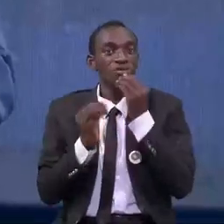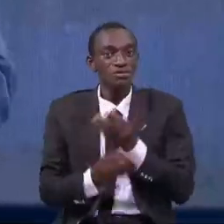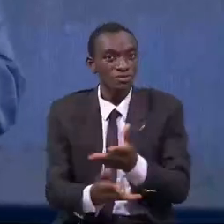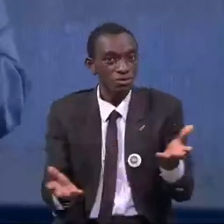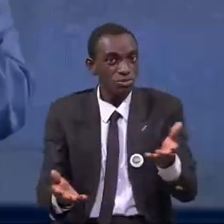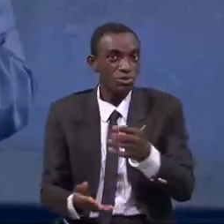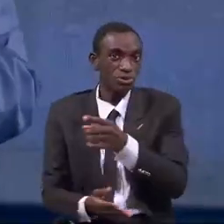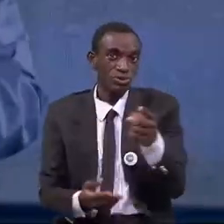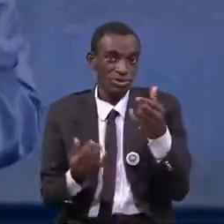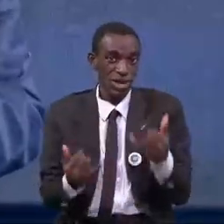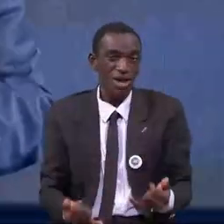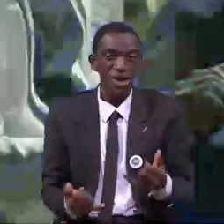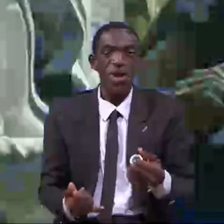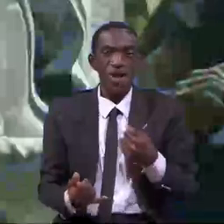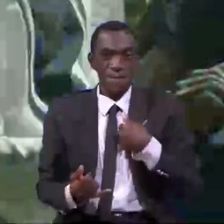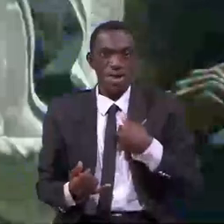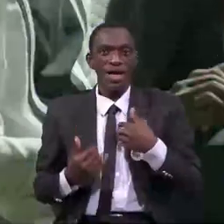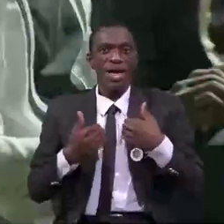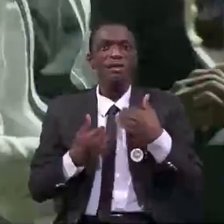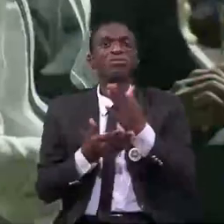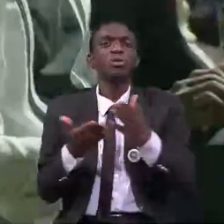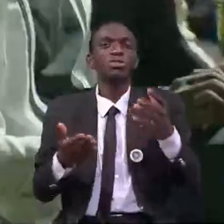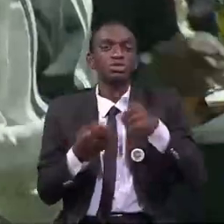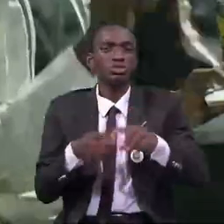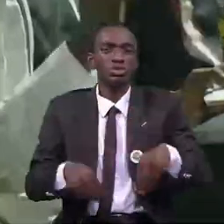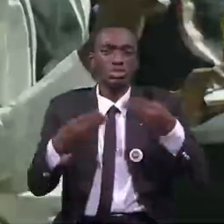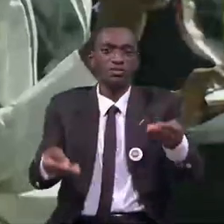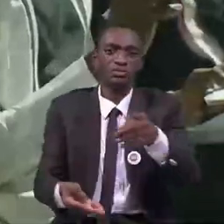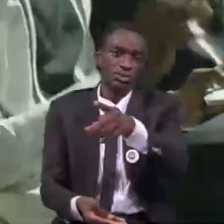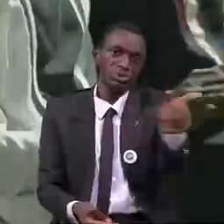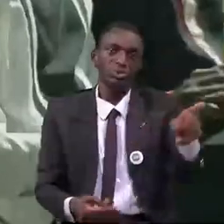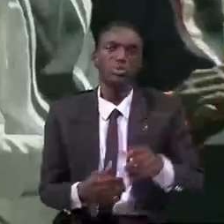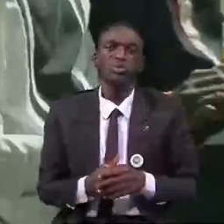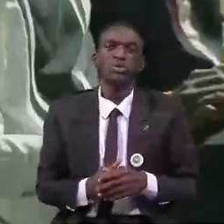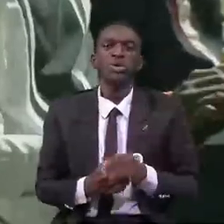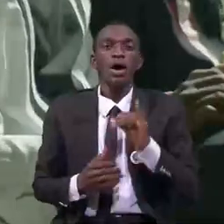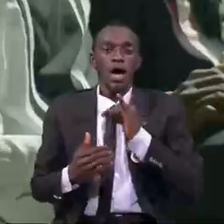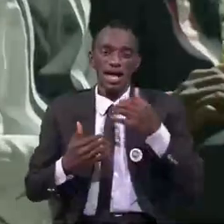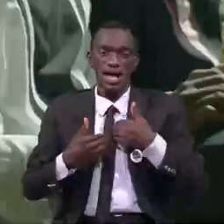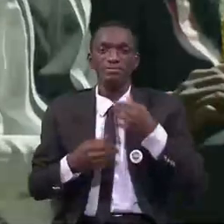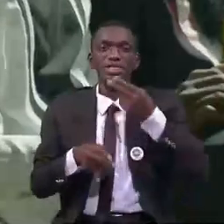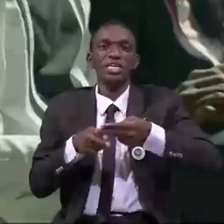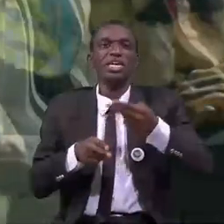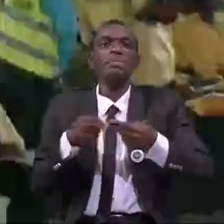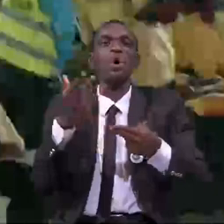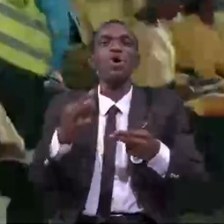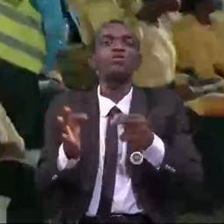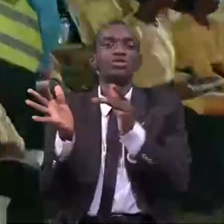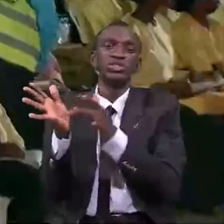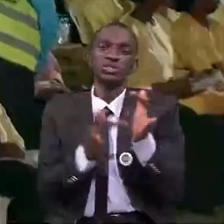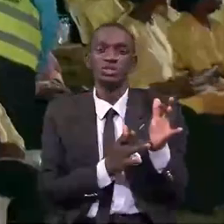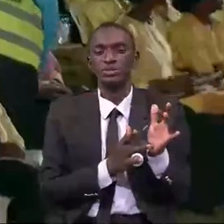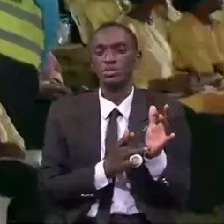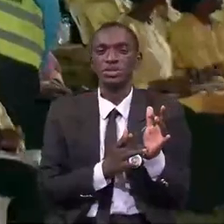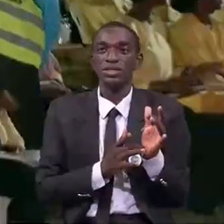vous dire que j'ai quelque chose à vous donner j'ai le nom de